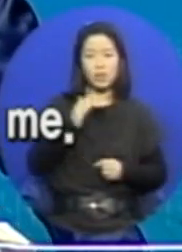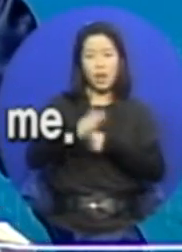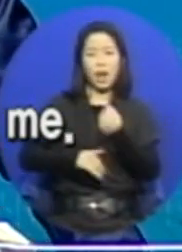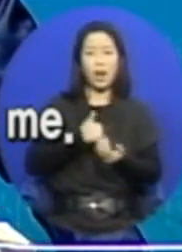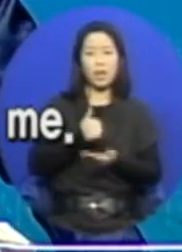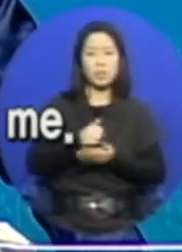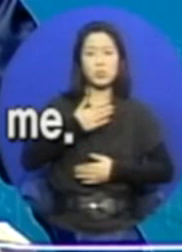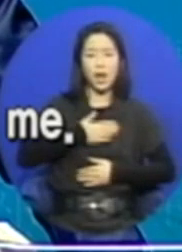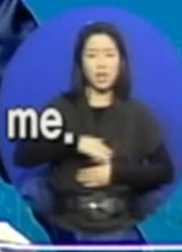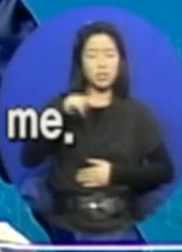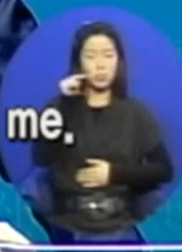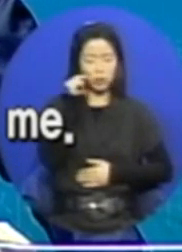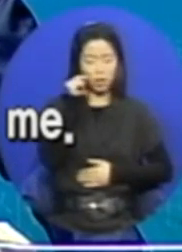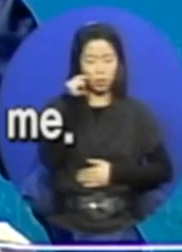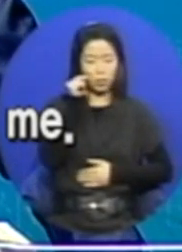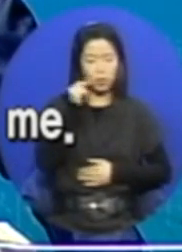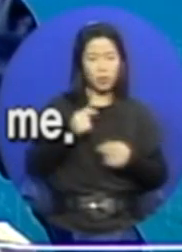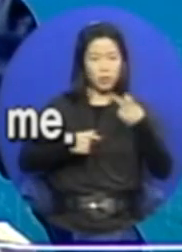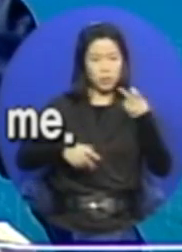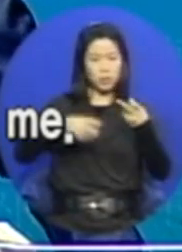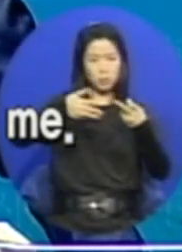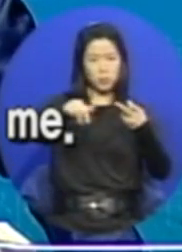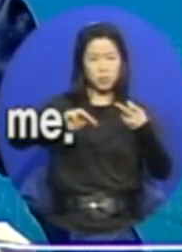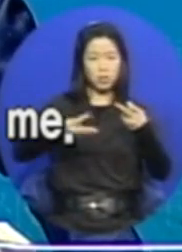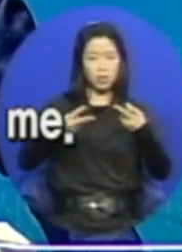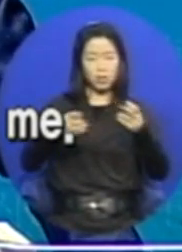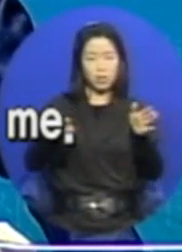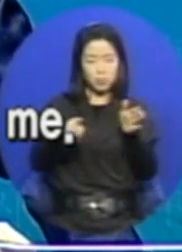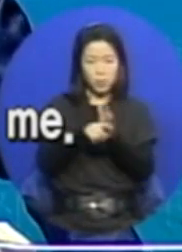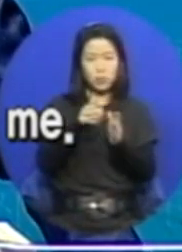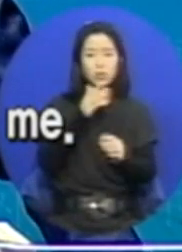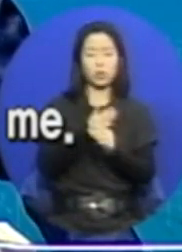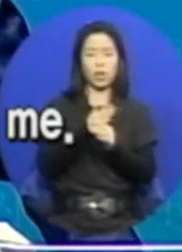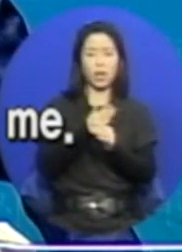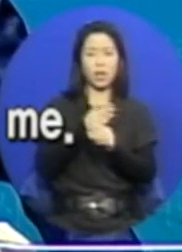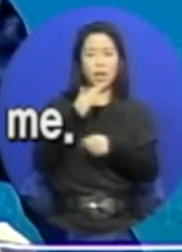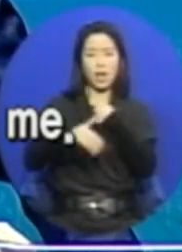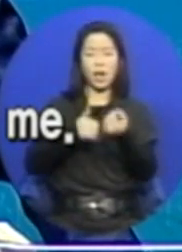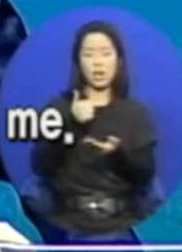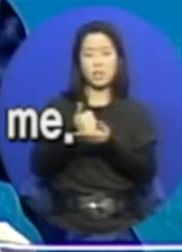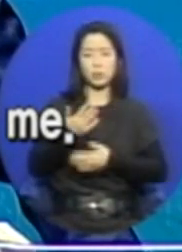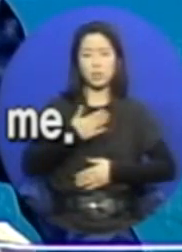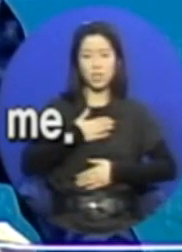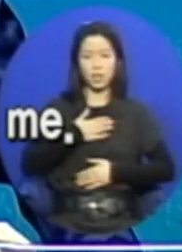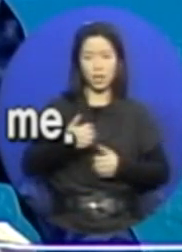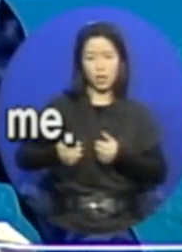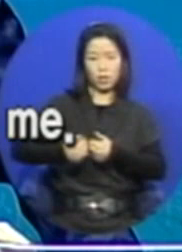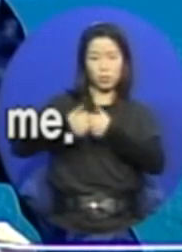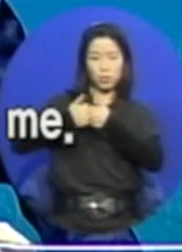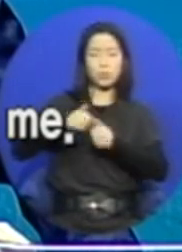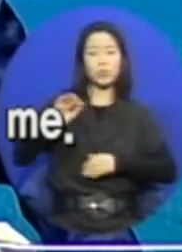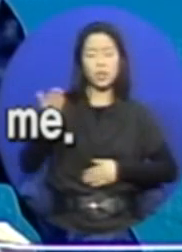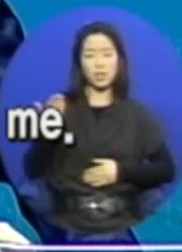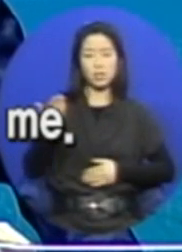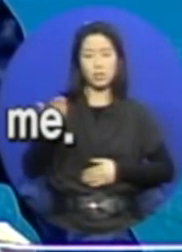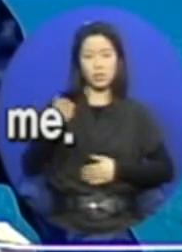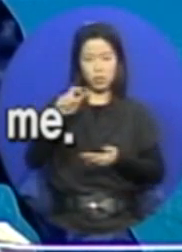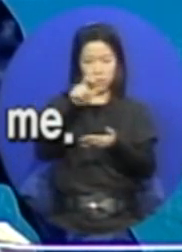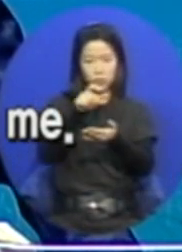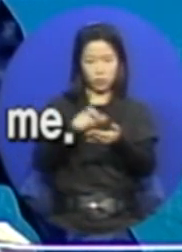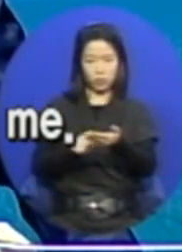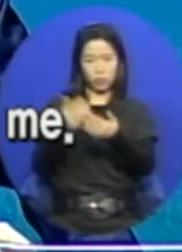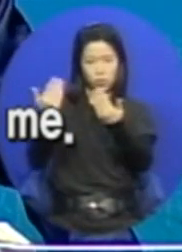말씀을 읽다가 하나님이 제게 너무나도 도전이 되는 구절을